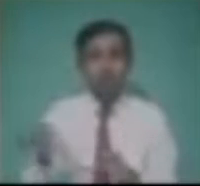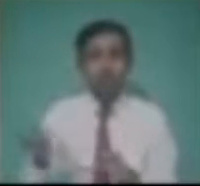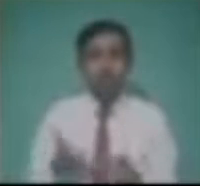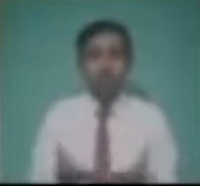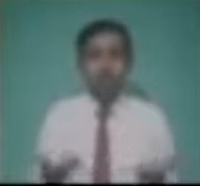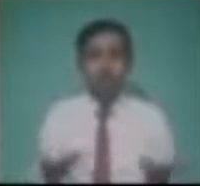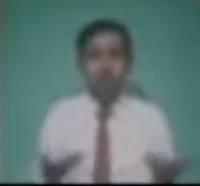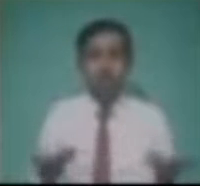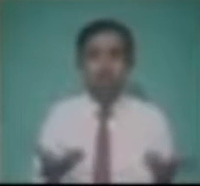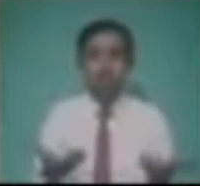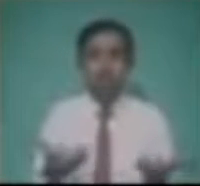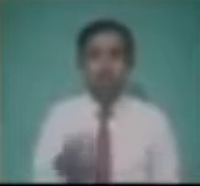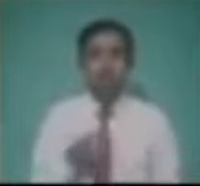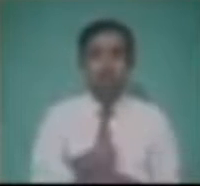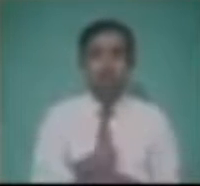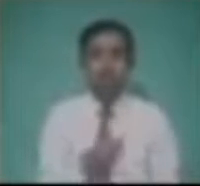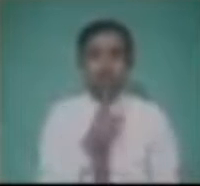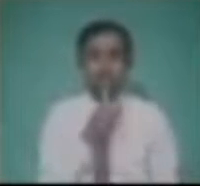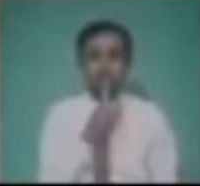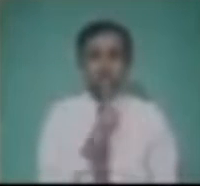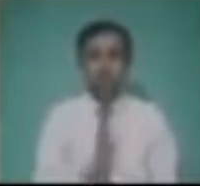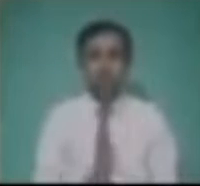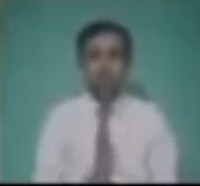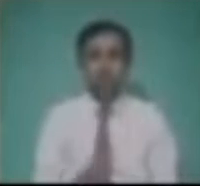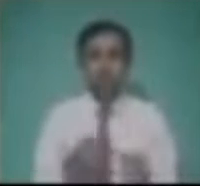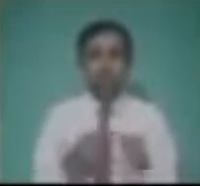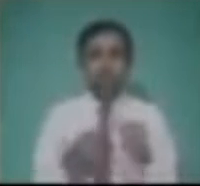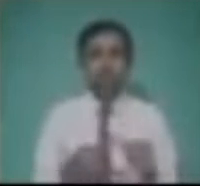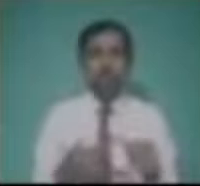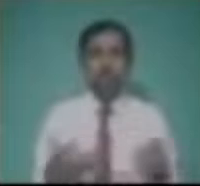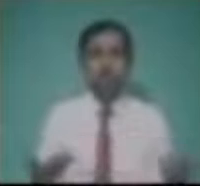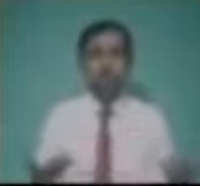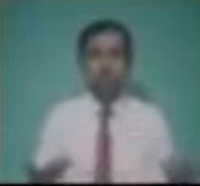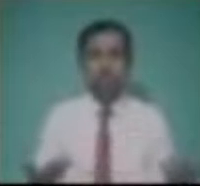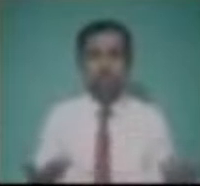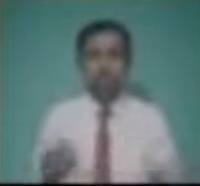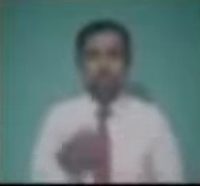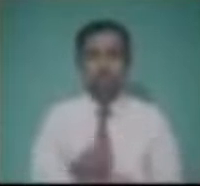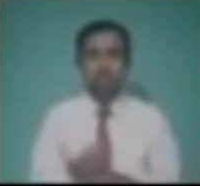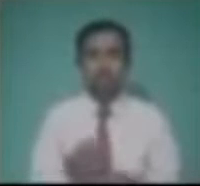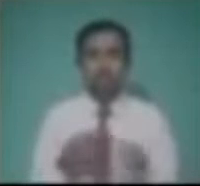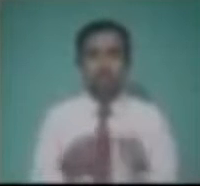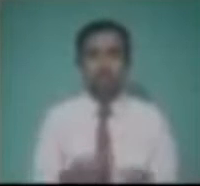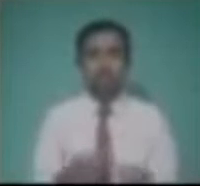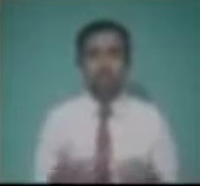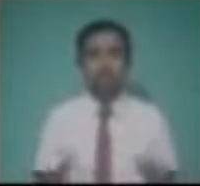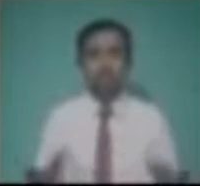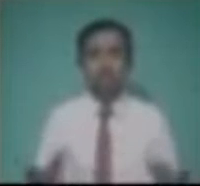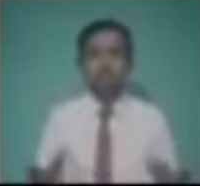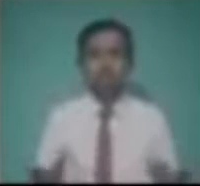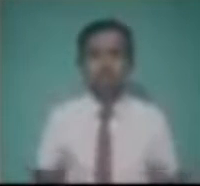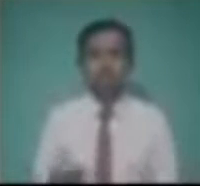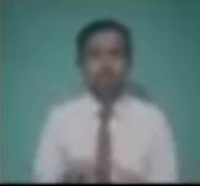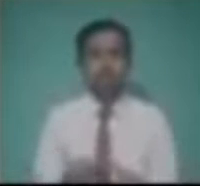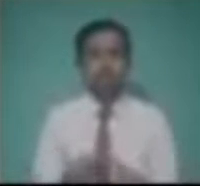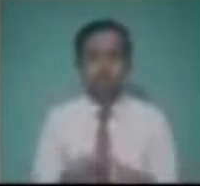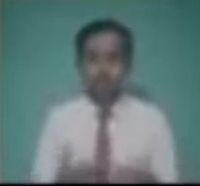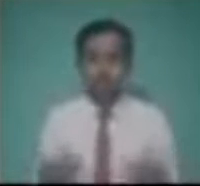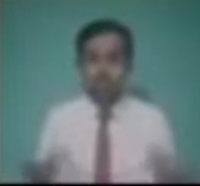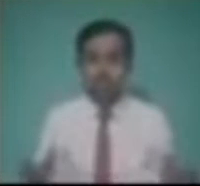බැරුව රජය ඒවට මුනිවත රකින්නවා. ඒවට පිළිතුරු නෑ රජයේ. රජයට ඒවට උත්තර නෑ. රජයට ඒවට පිළියම්